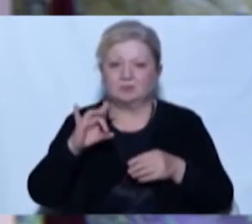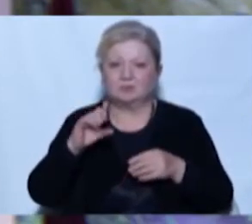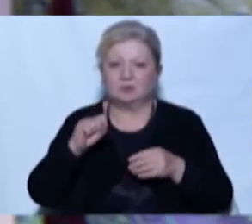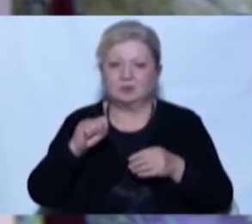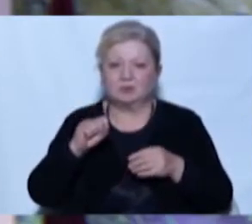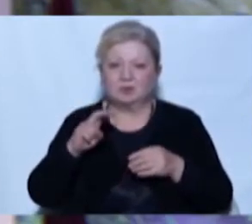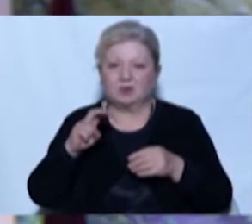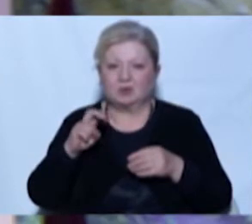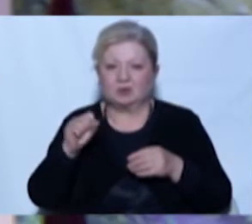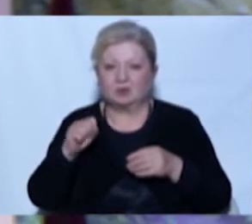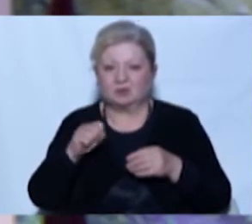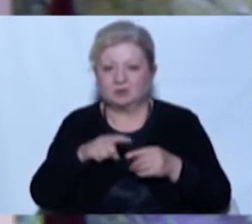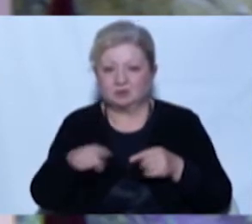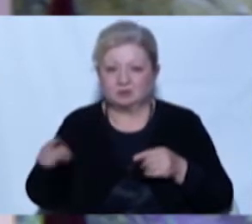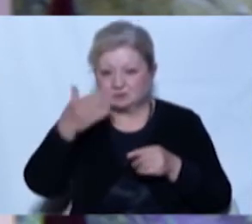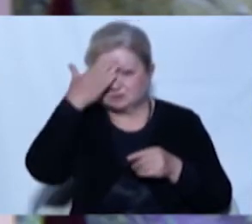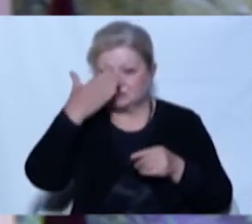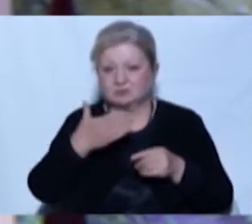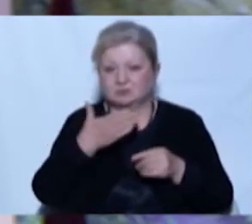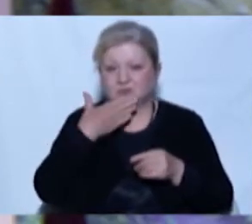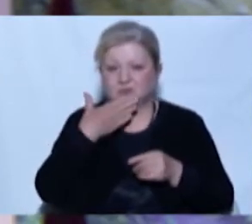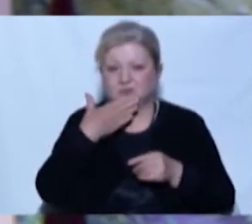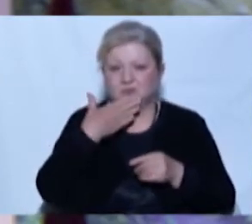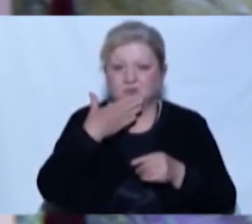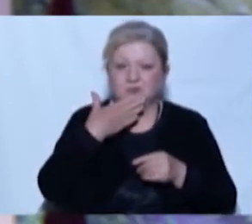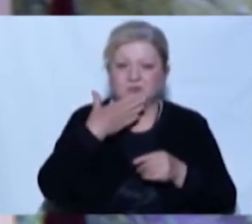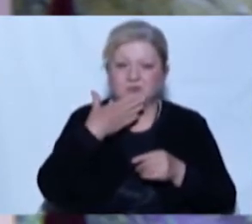წელს პრაღის გაზაფხულის